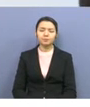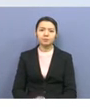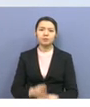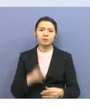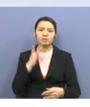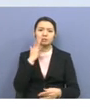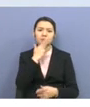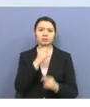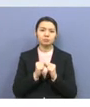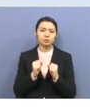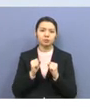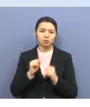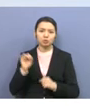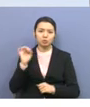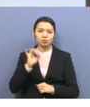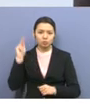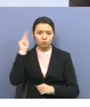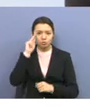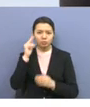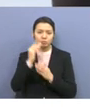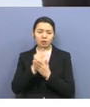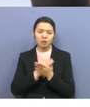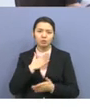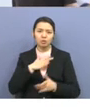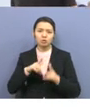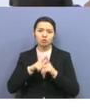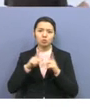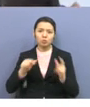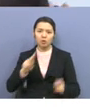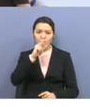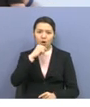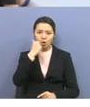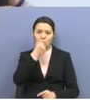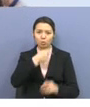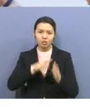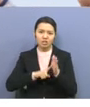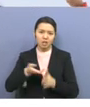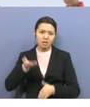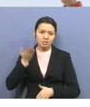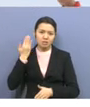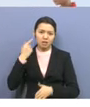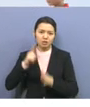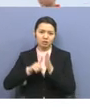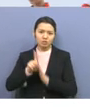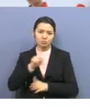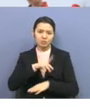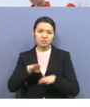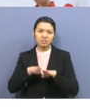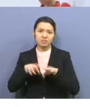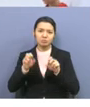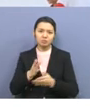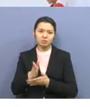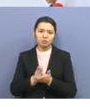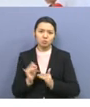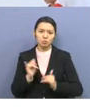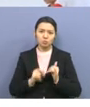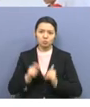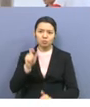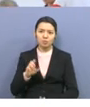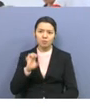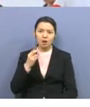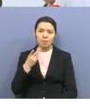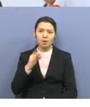Ұлттық салт-дәстүрдің тарихын оқыту бағдарламасы біздің мектепте 2 жылдан бері қолға алынды. Осы орайда сала маманы ардагер ұстаз Бекім Жапаров